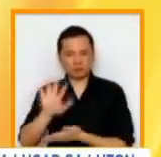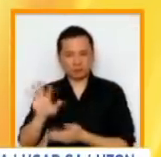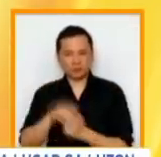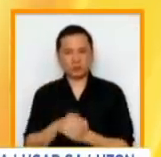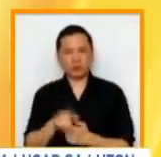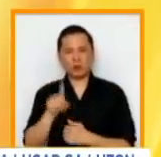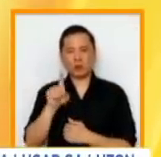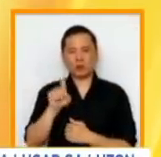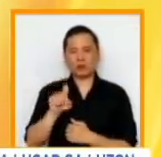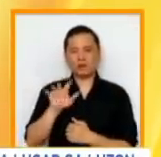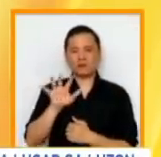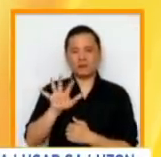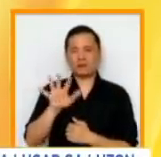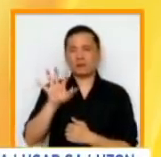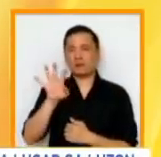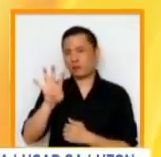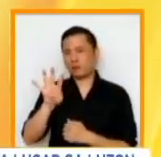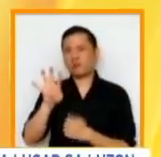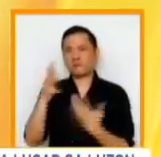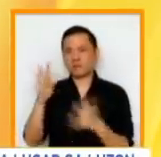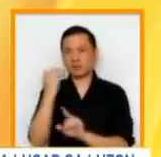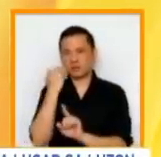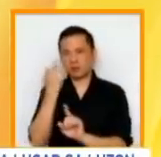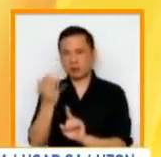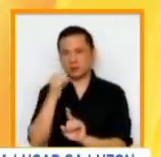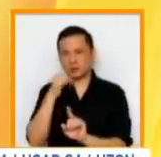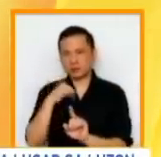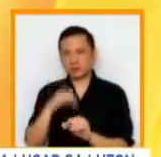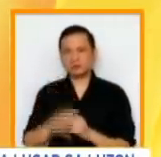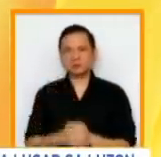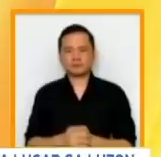ang nadagdag sa mga nasawi. Sa kabuuan,